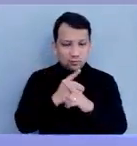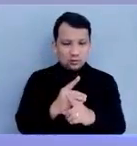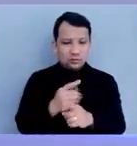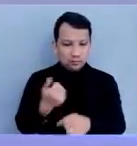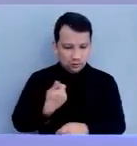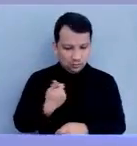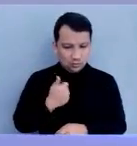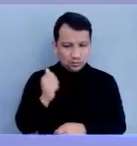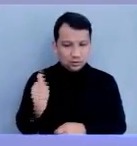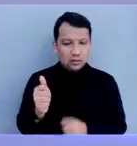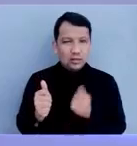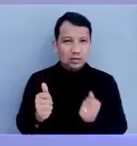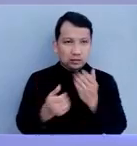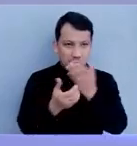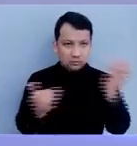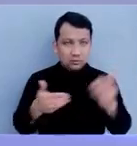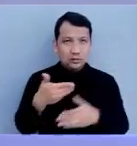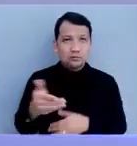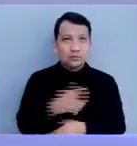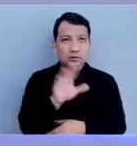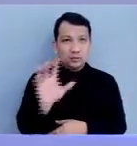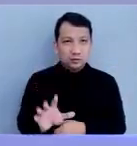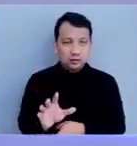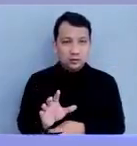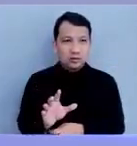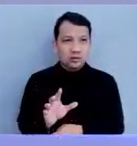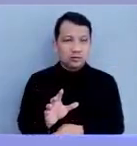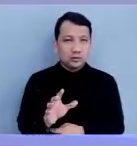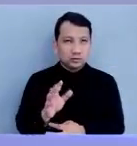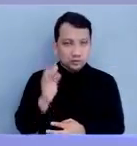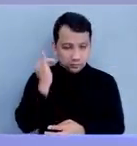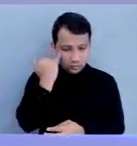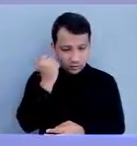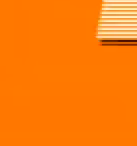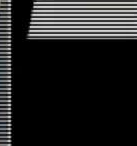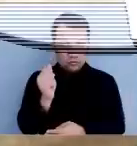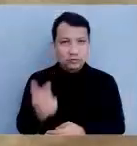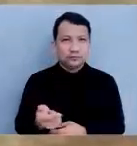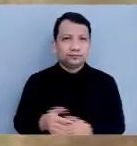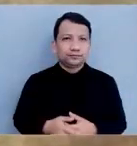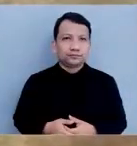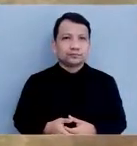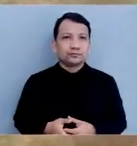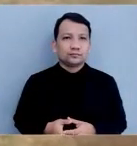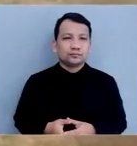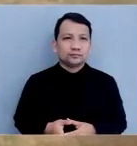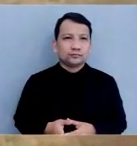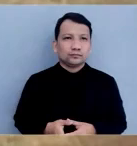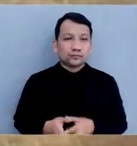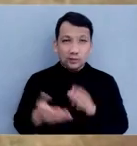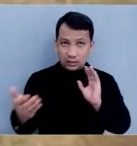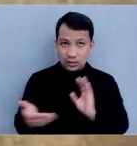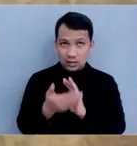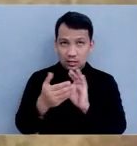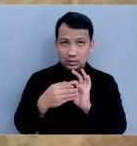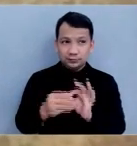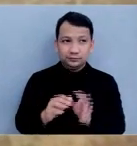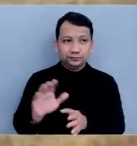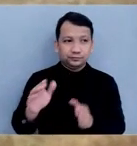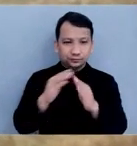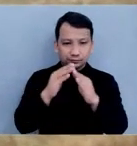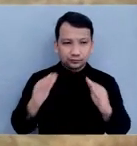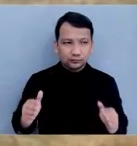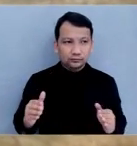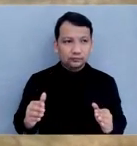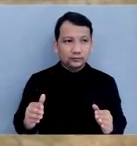ang kanyang sarili. Nasa frontline ng balitang yan si John Aroa. Sa harap mismo ng kanilang bahay